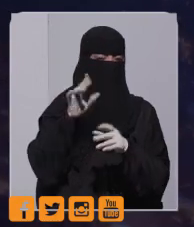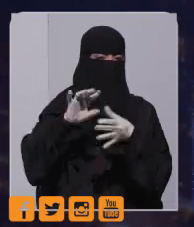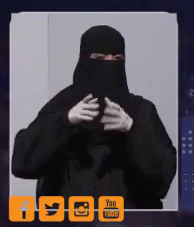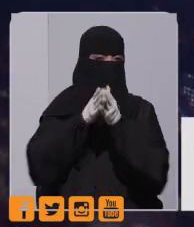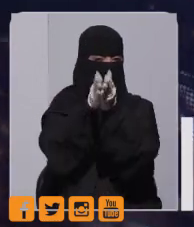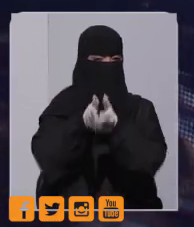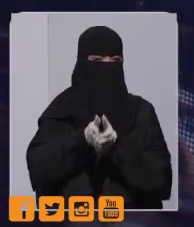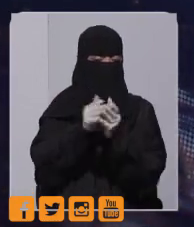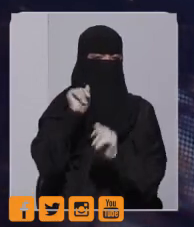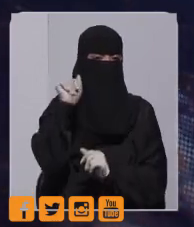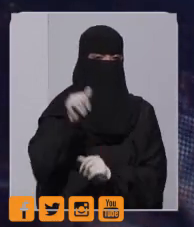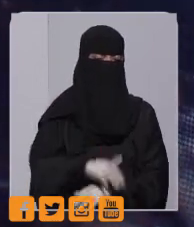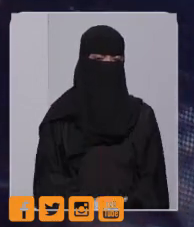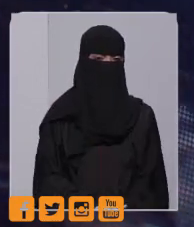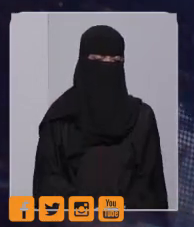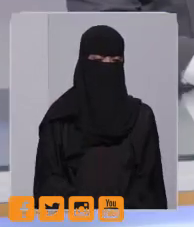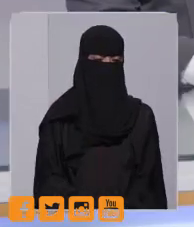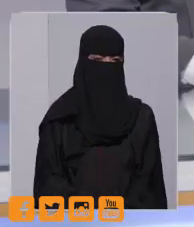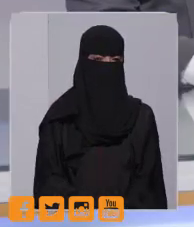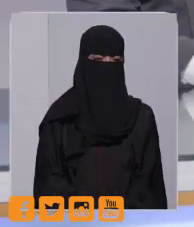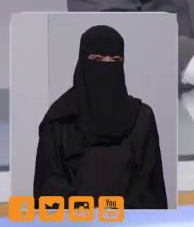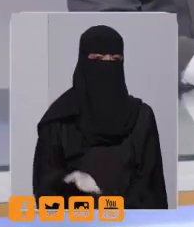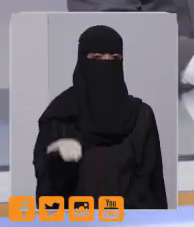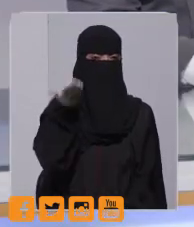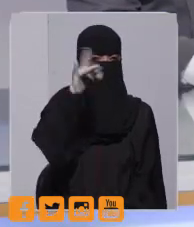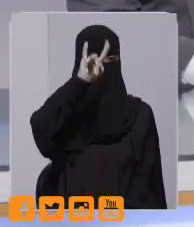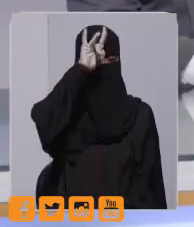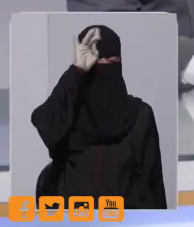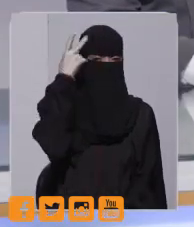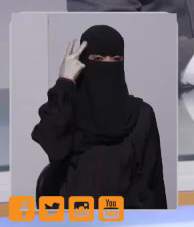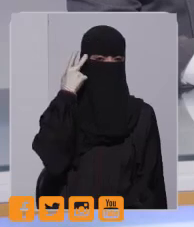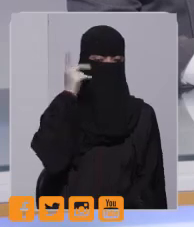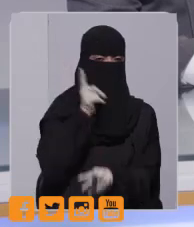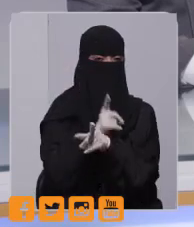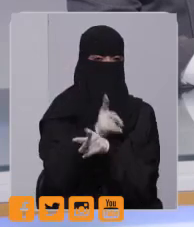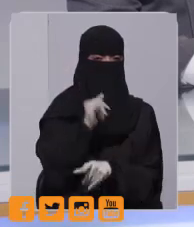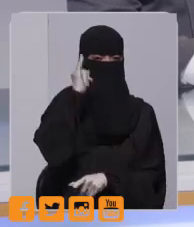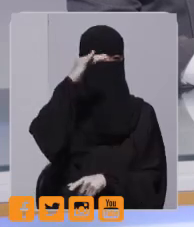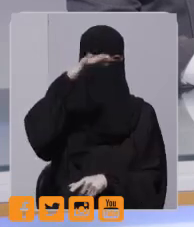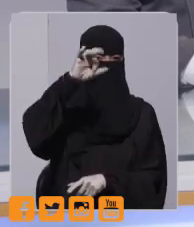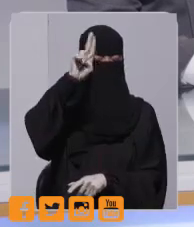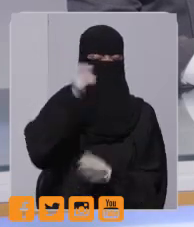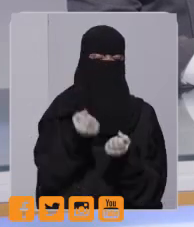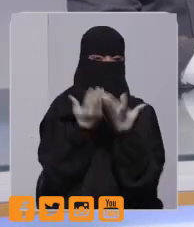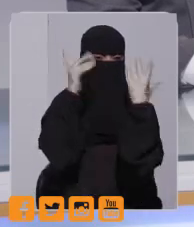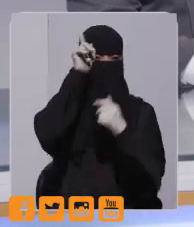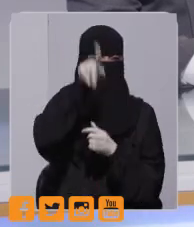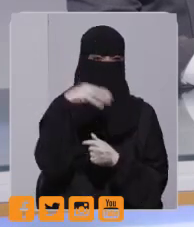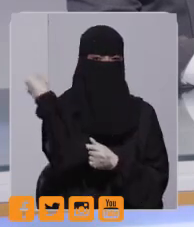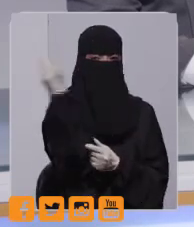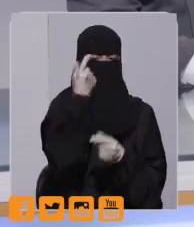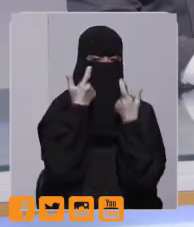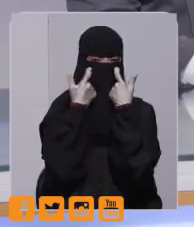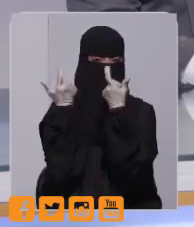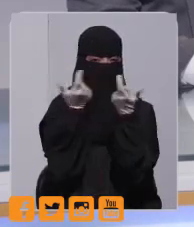لشؤون الموانئ البحريه قام محافظ حضرموت الاستاذ مبخوت مبارك بالماضي صباح اليوم بجوله